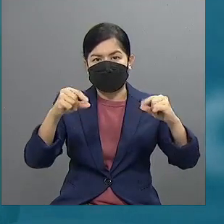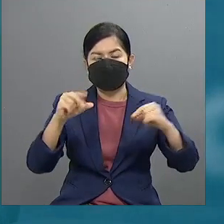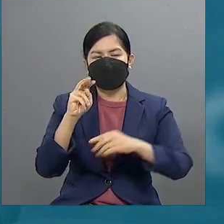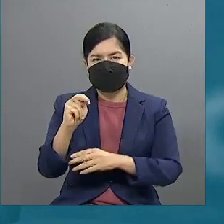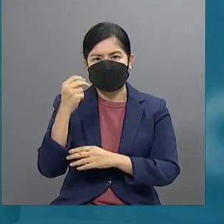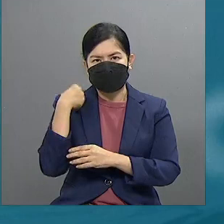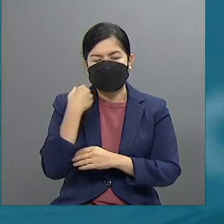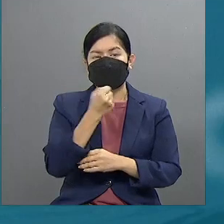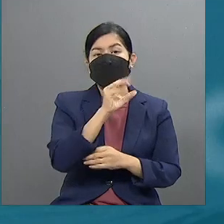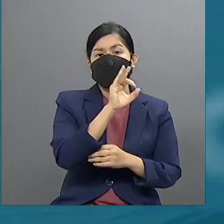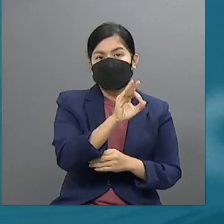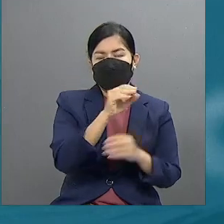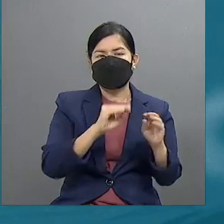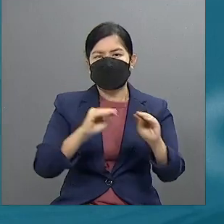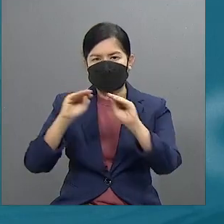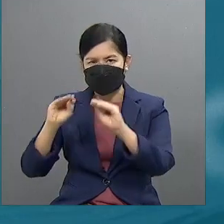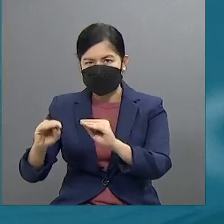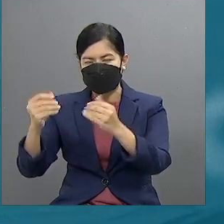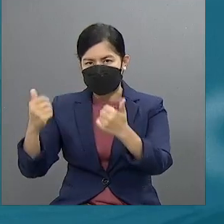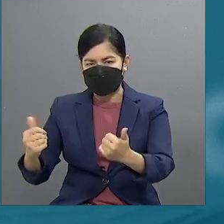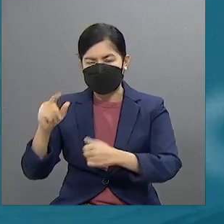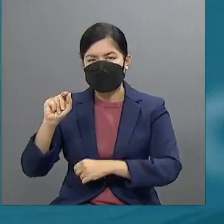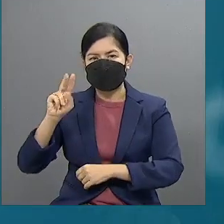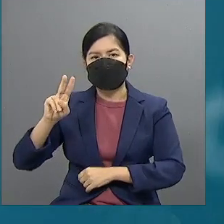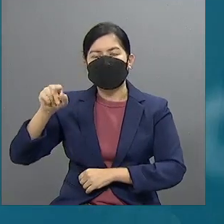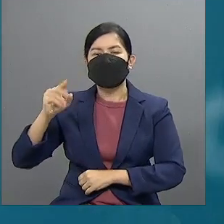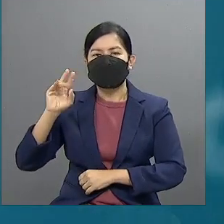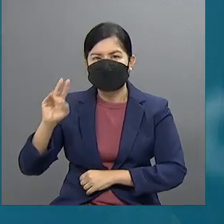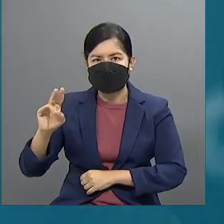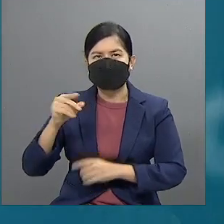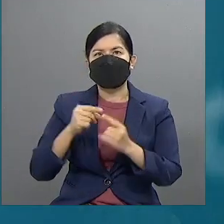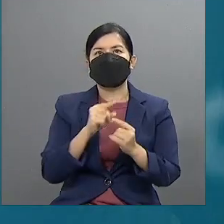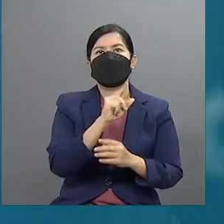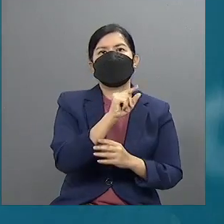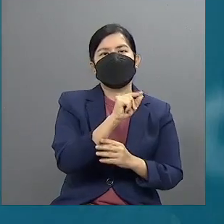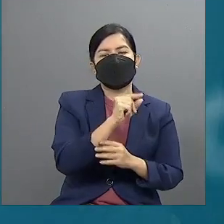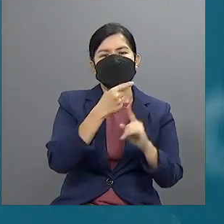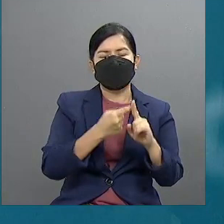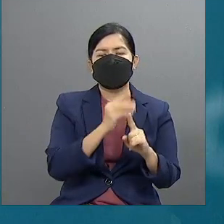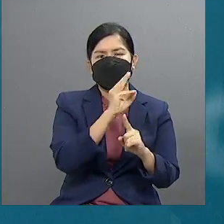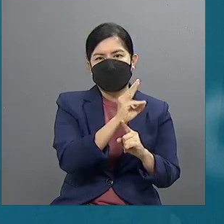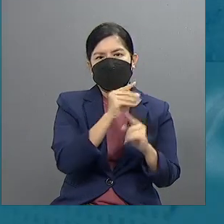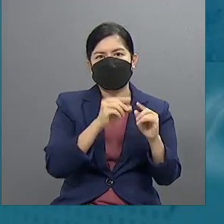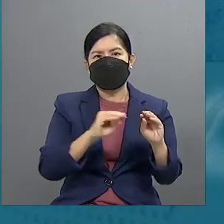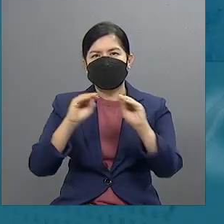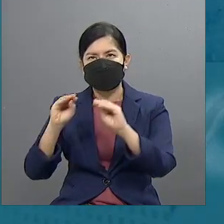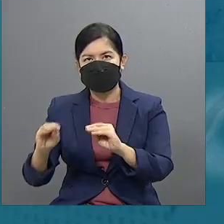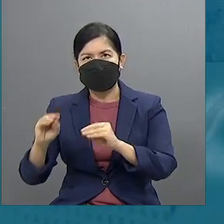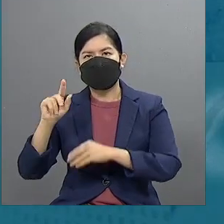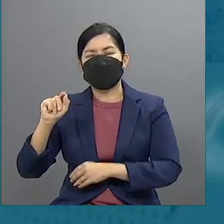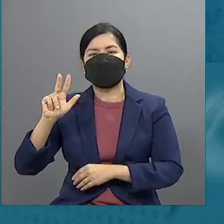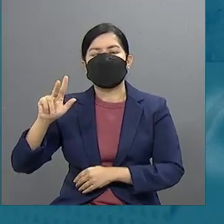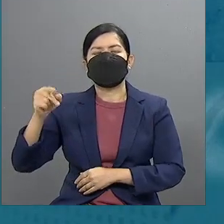ายนให้เลื่อนมาเป็นวันนี้นะคะ22กรกฎาคมคิว20มิถุนายนคิวฉีดใหม่23กรกฎาคม21มิถุนาให้เ